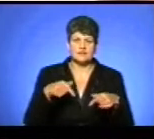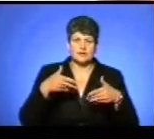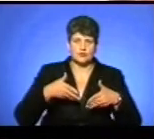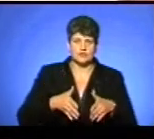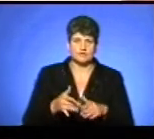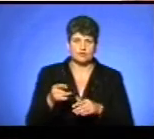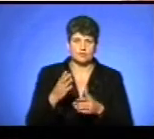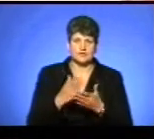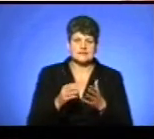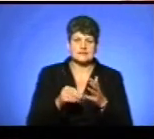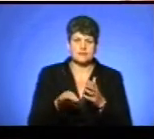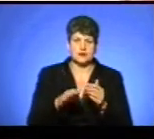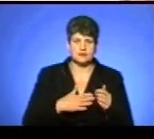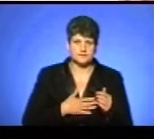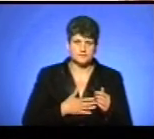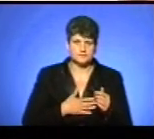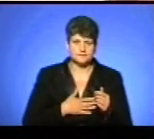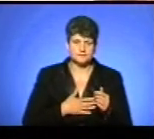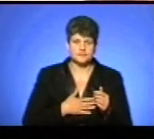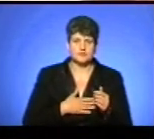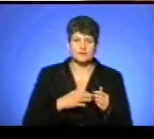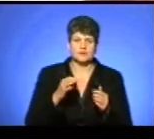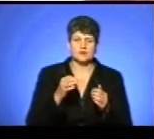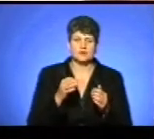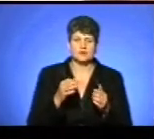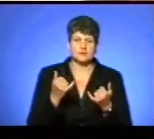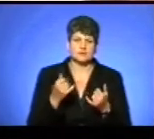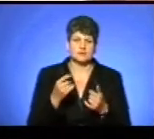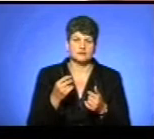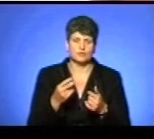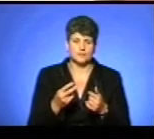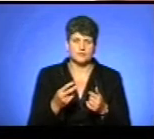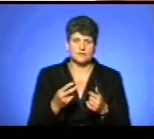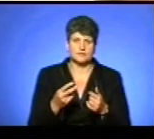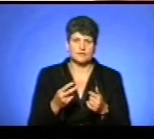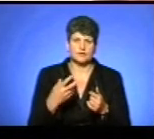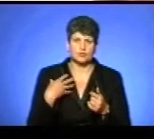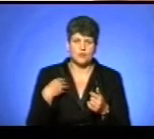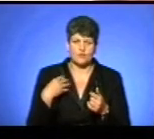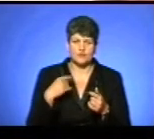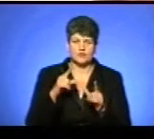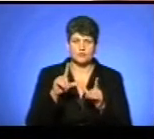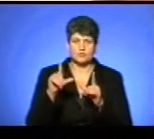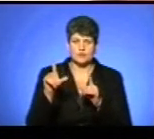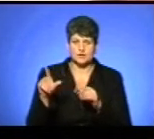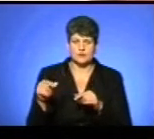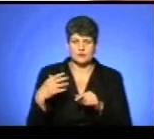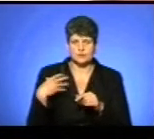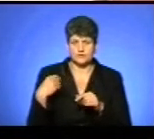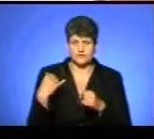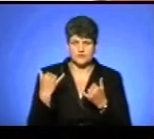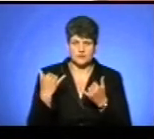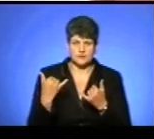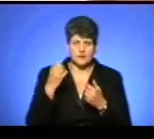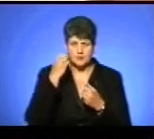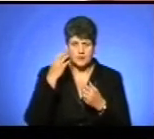Тернополі. Так, і жив до 5 років. Так. Від 0 до 5. А зараз у Львові? Ну, так, приїхали там до Львова батьки раніше ще. Я